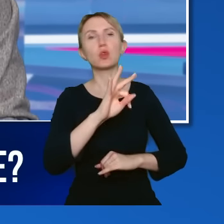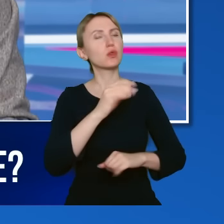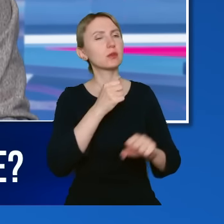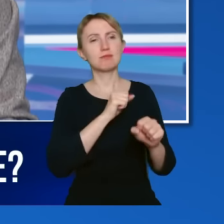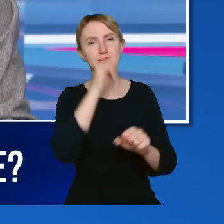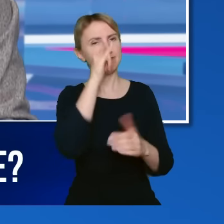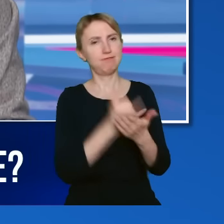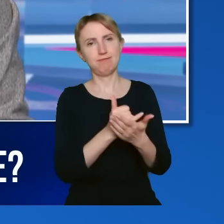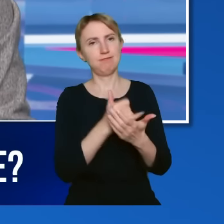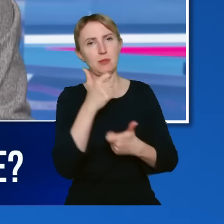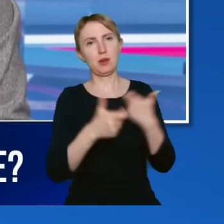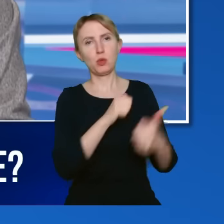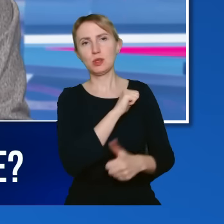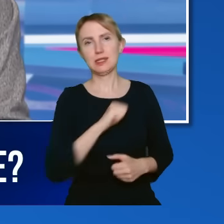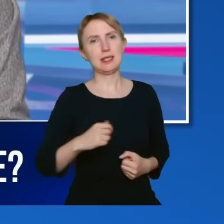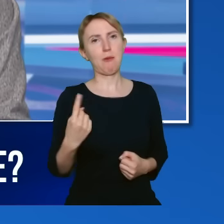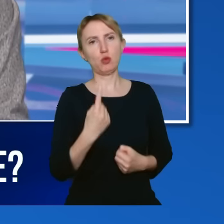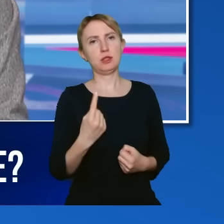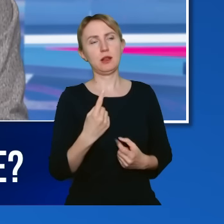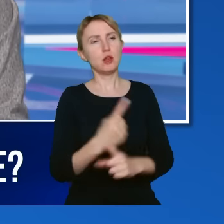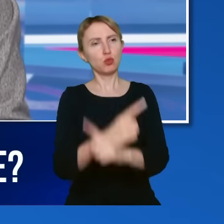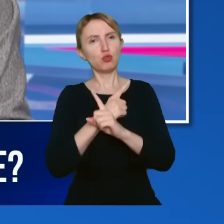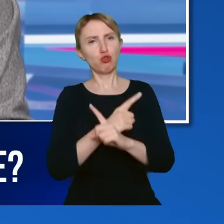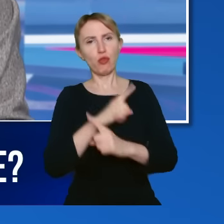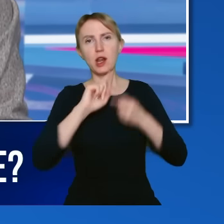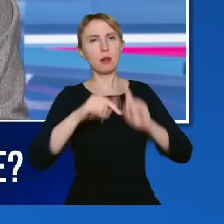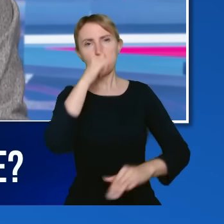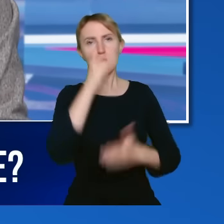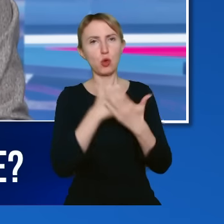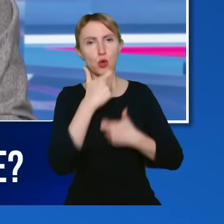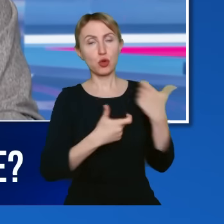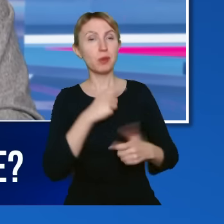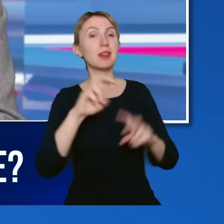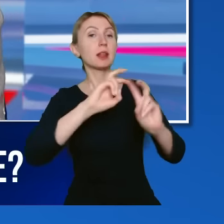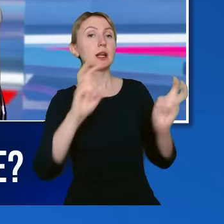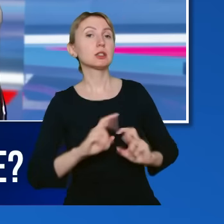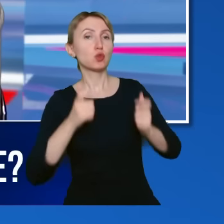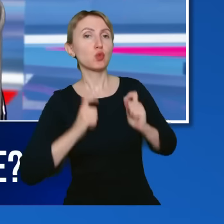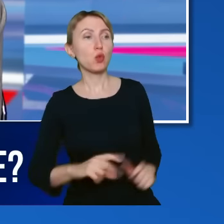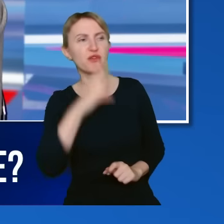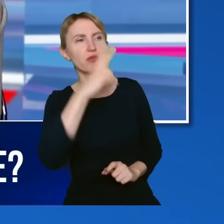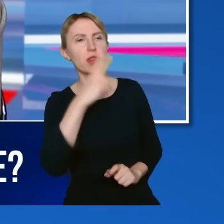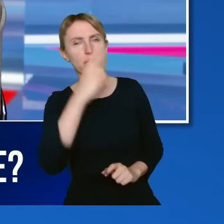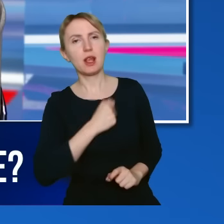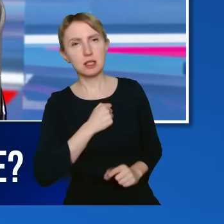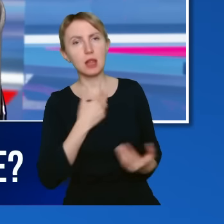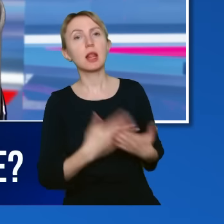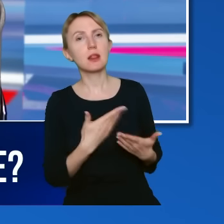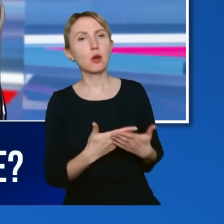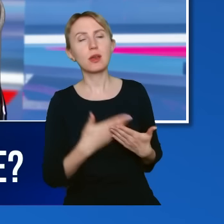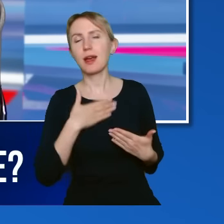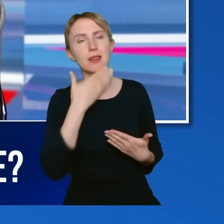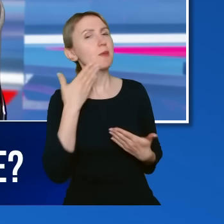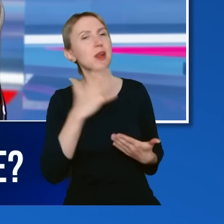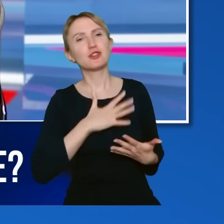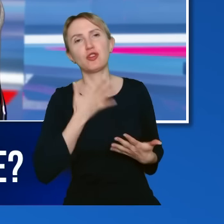stanie prowadzić samodzielnej, suwerennej polityki i ten kryzys w rolnictwie pokazuje to bardzo wyraźnie. Dlatego wcale się nie dziwię